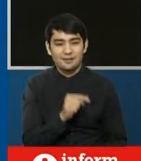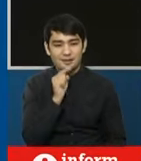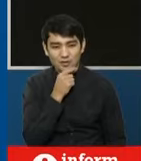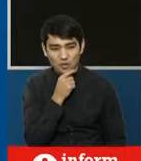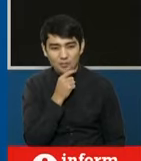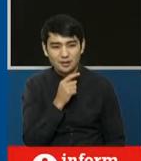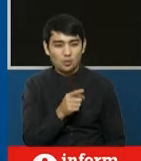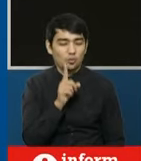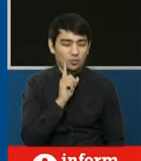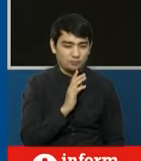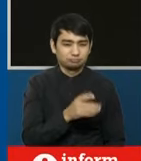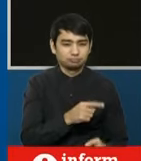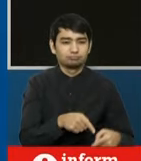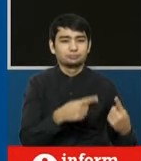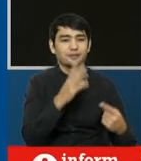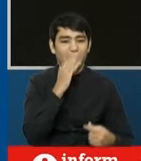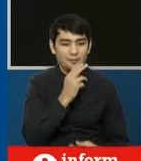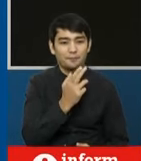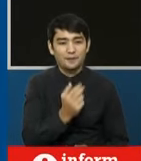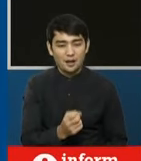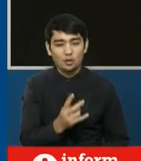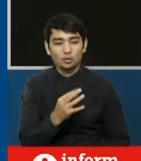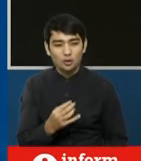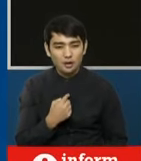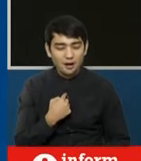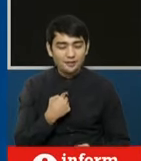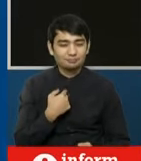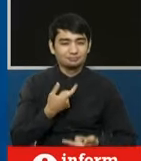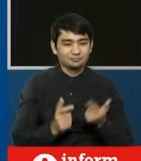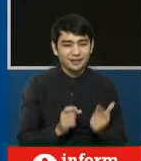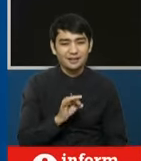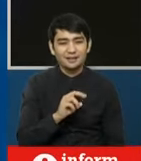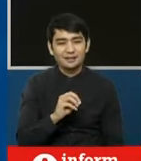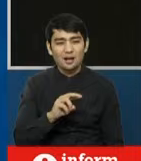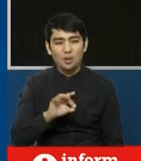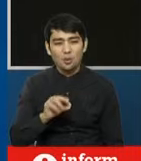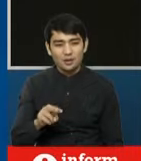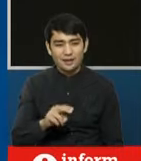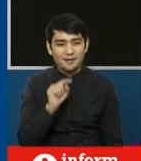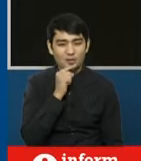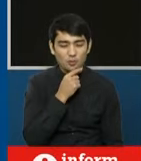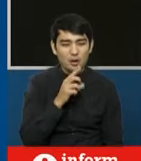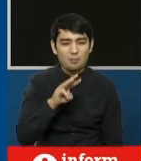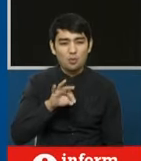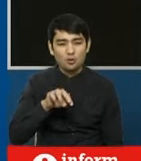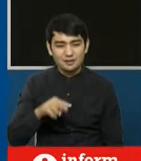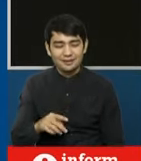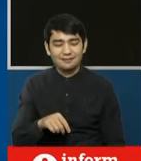жағдайына тиімді әсерін тигізеді, бірақ та негізгі біздің идеологиямыз, экономикалық модельдің негізгі бағыты